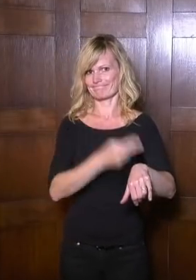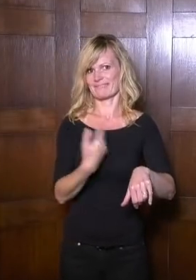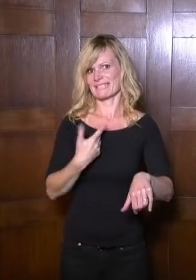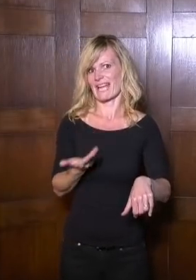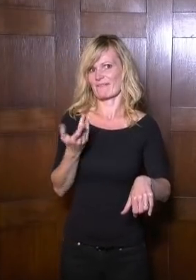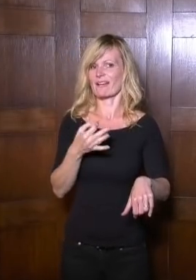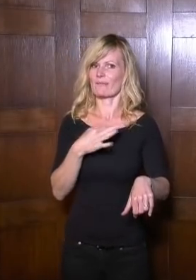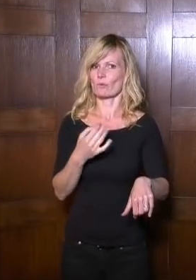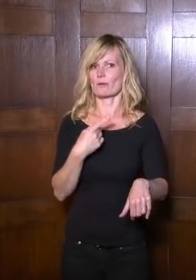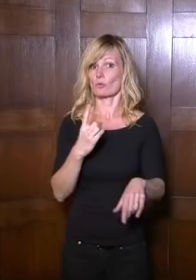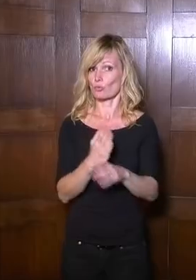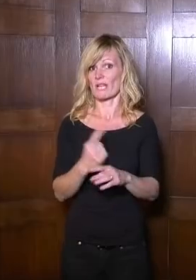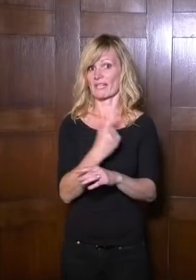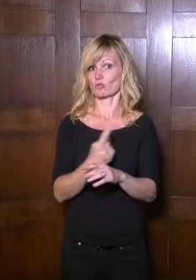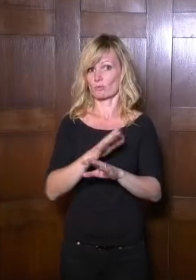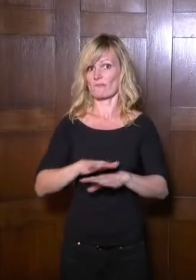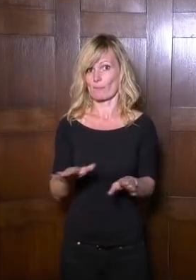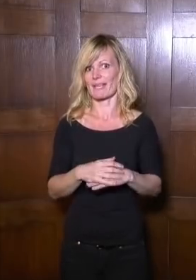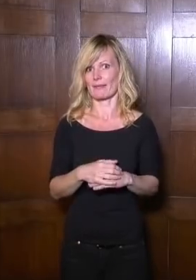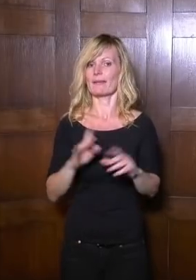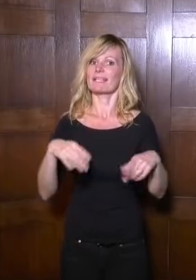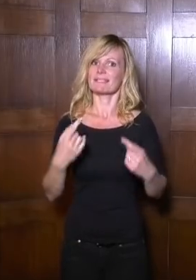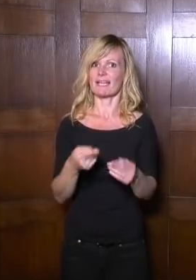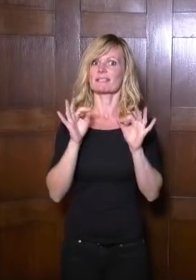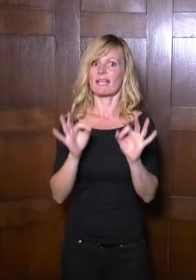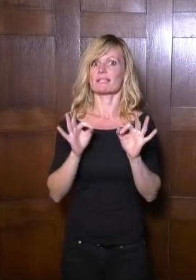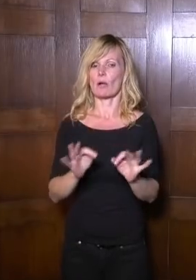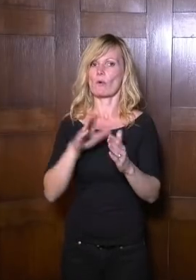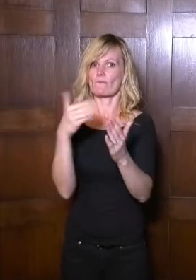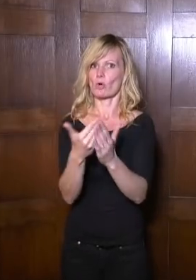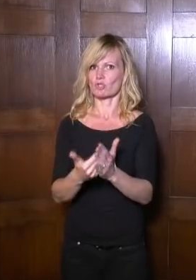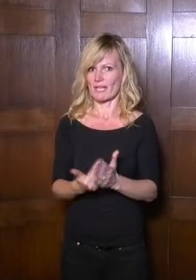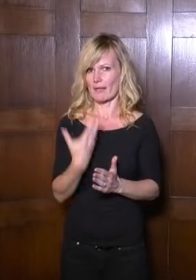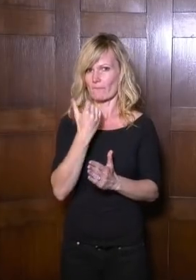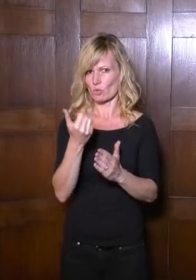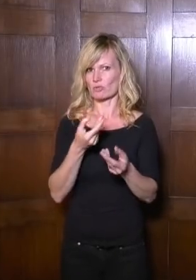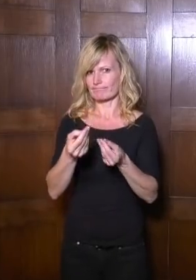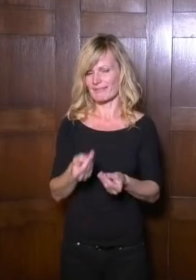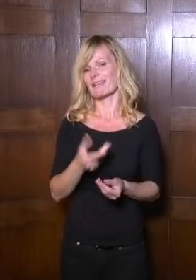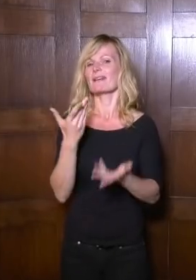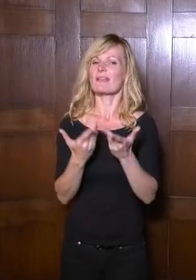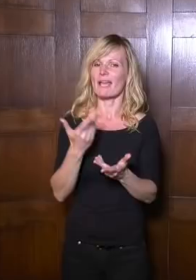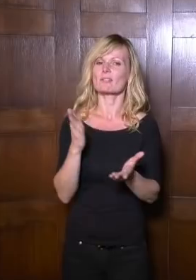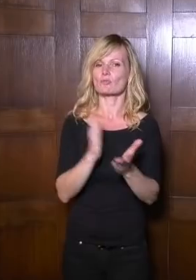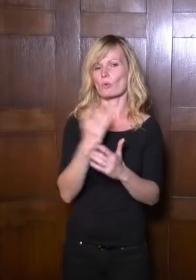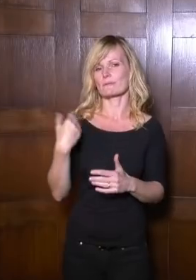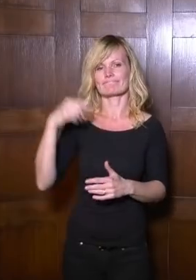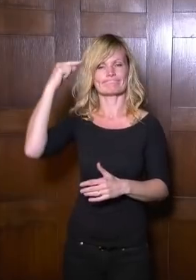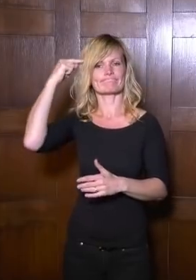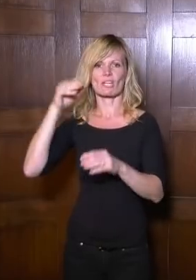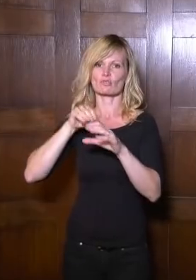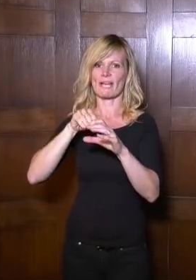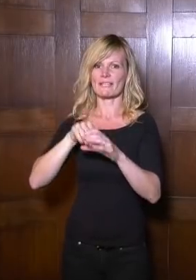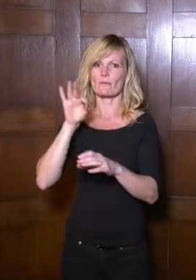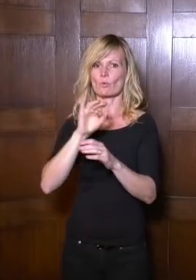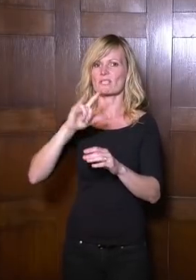miteinander ausgetauscht. Wir wollen dann noch zu konkreten Vorschlägen kommen. Vielleicht speichern Sie es schon mal im Hinterkopf dann für die zweite